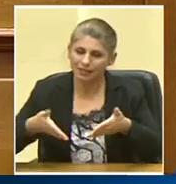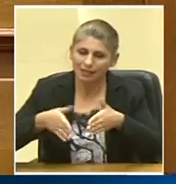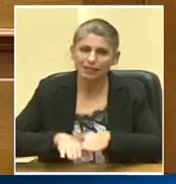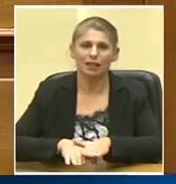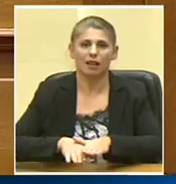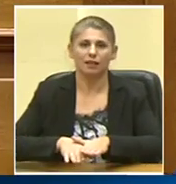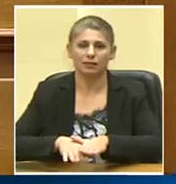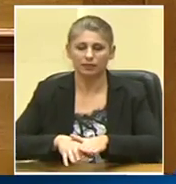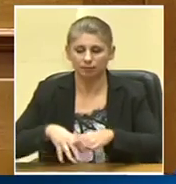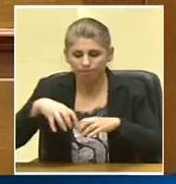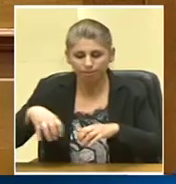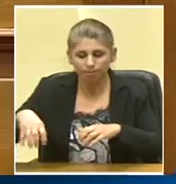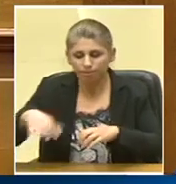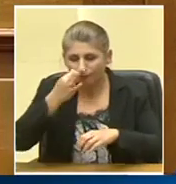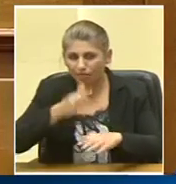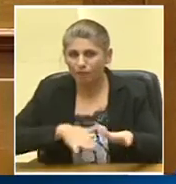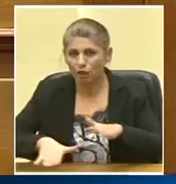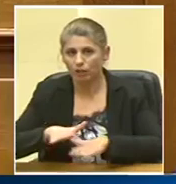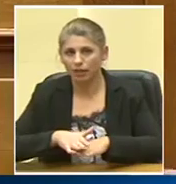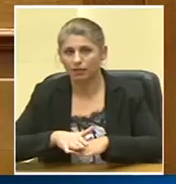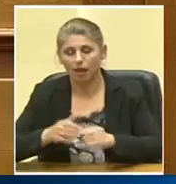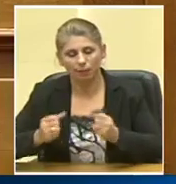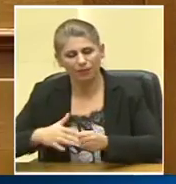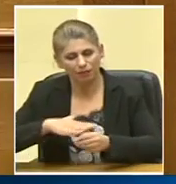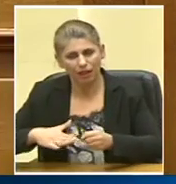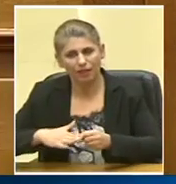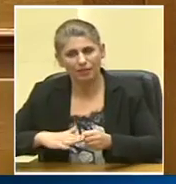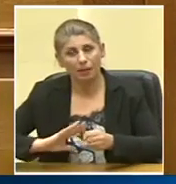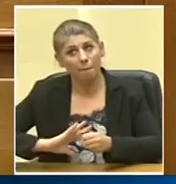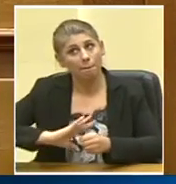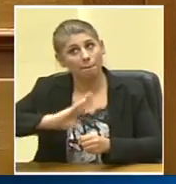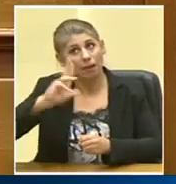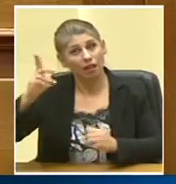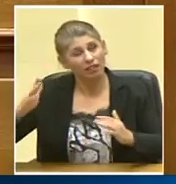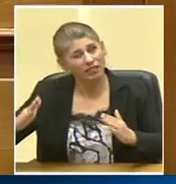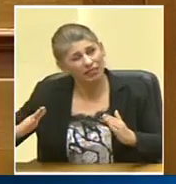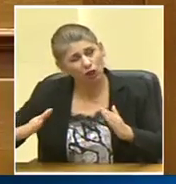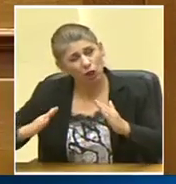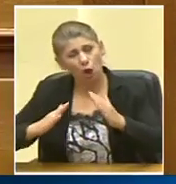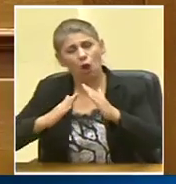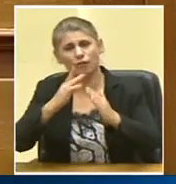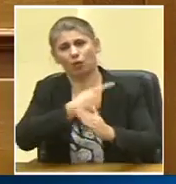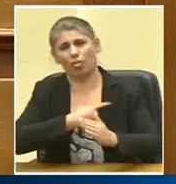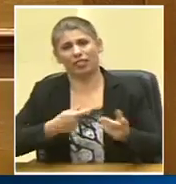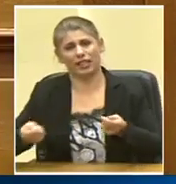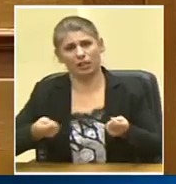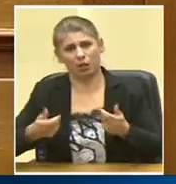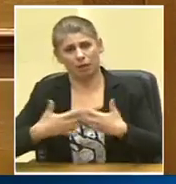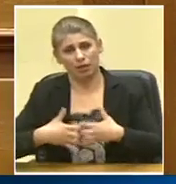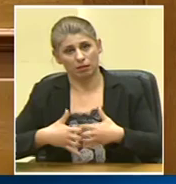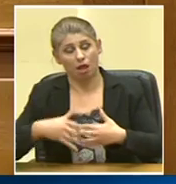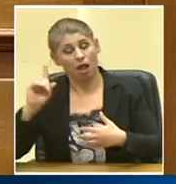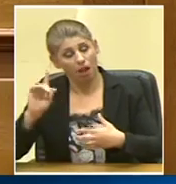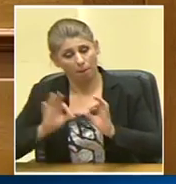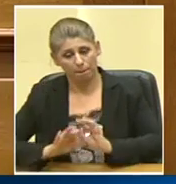αιστείων διαφθοράς από τη βάση μέχρι τις κορυφές του διοικητικού μηχανισμού, αλλά